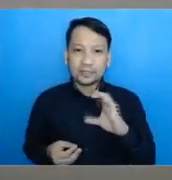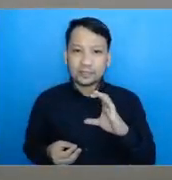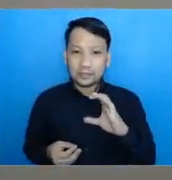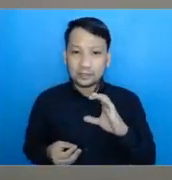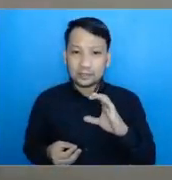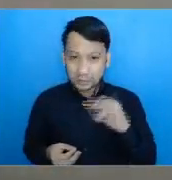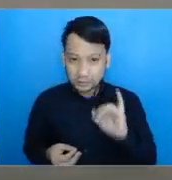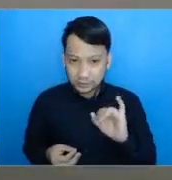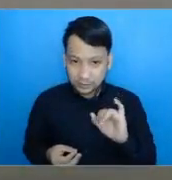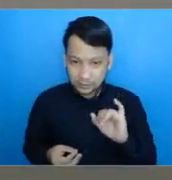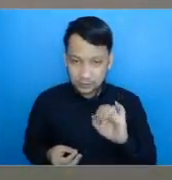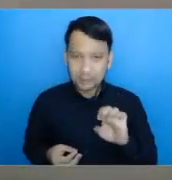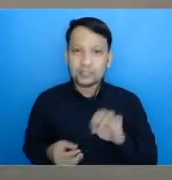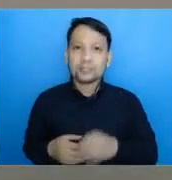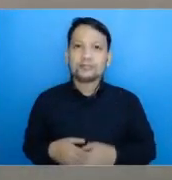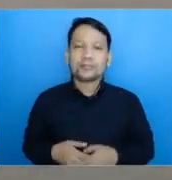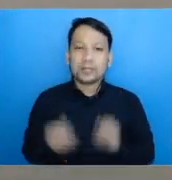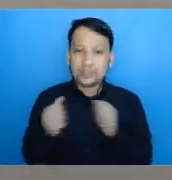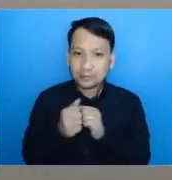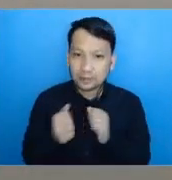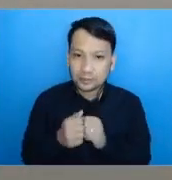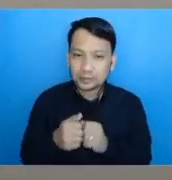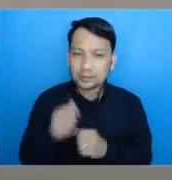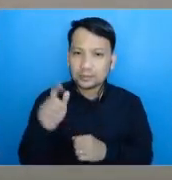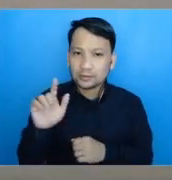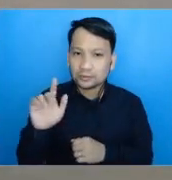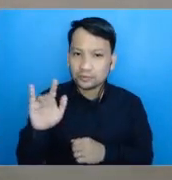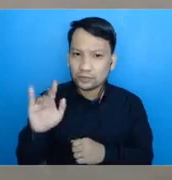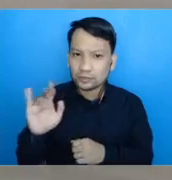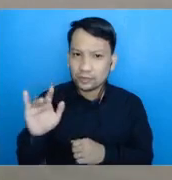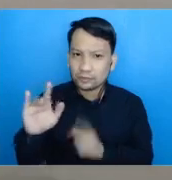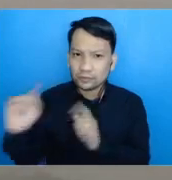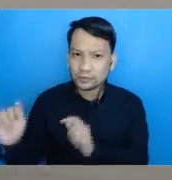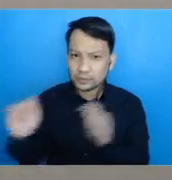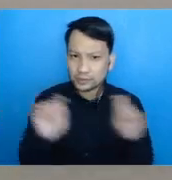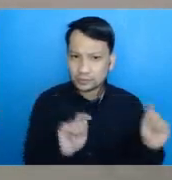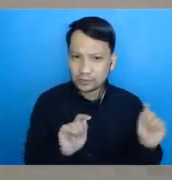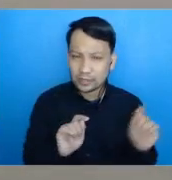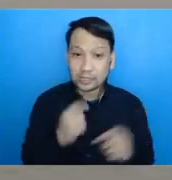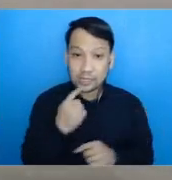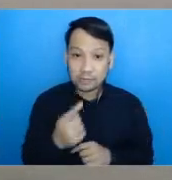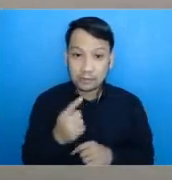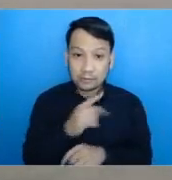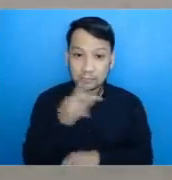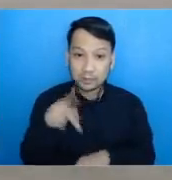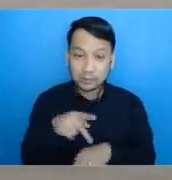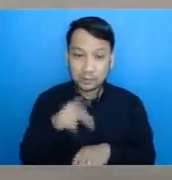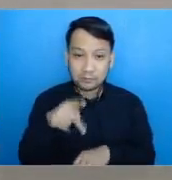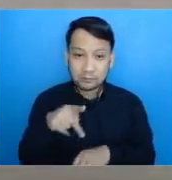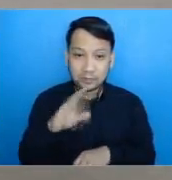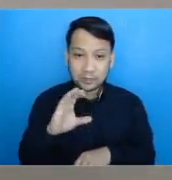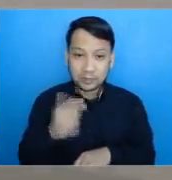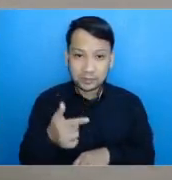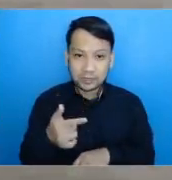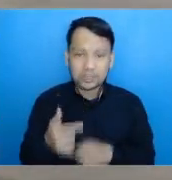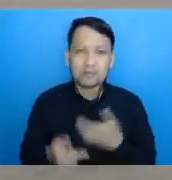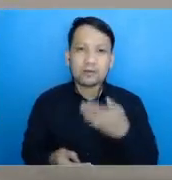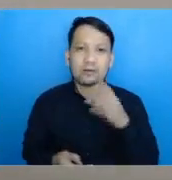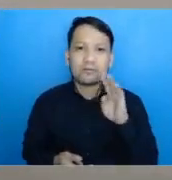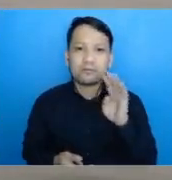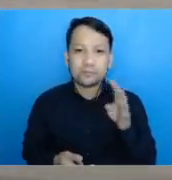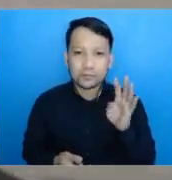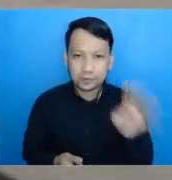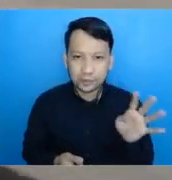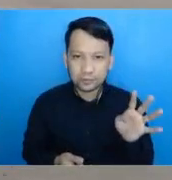stranded passengers sa Batangas Sport na inilipat sa lugar. Ayon sa Philippine Coast Guard, ay nasa 40 hanggang